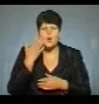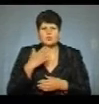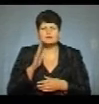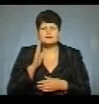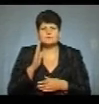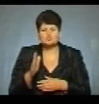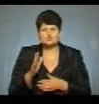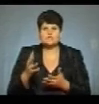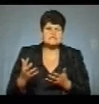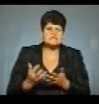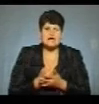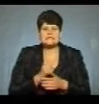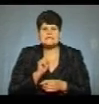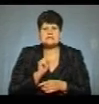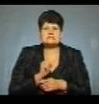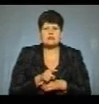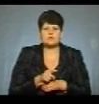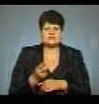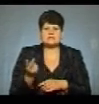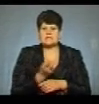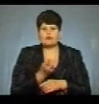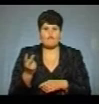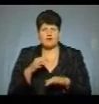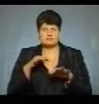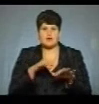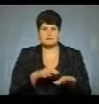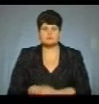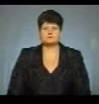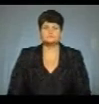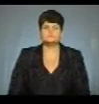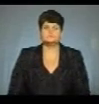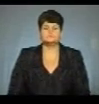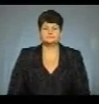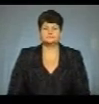будуть знайдені замовники цих 2 нападів?